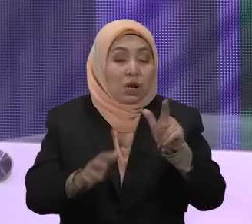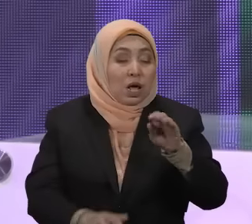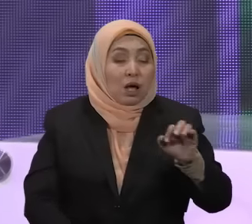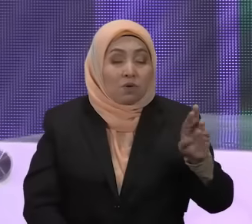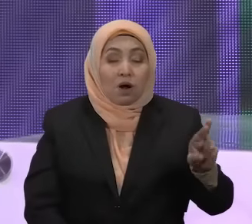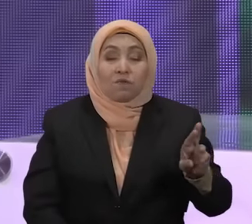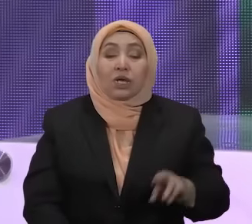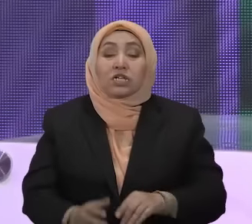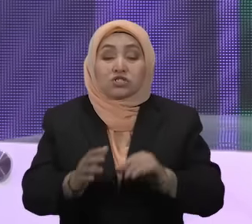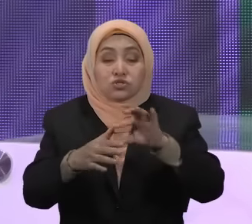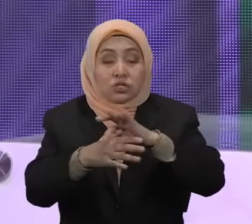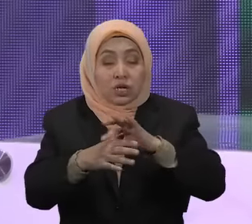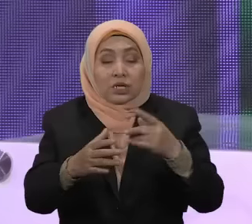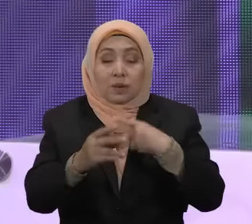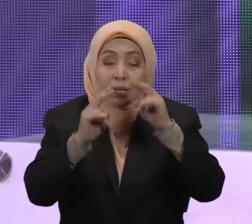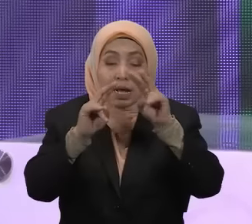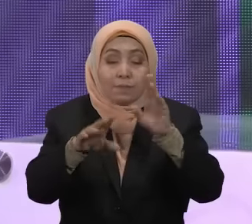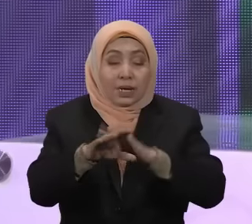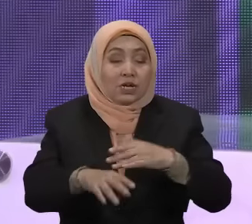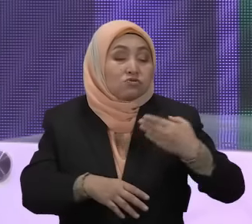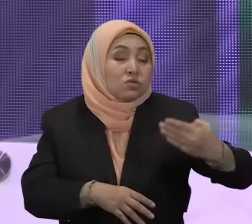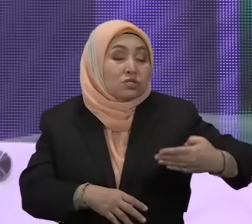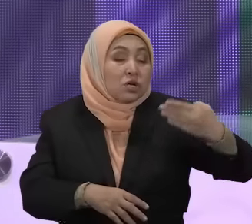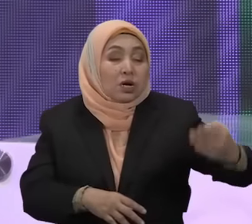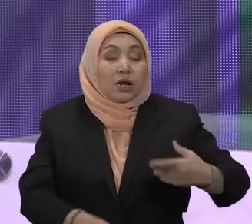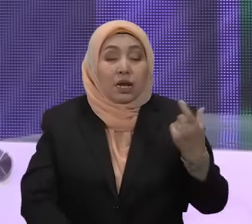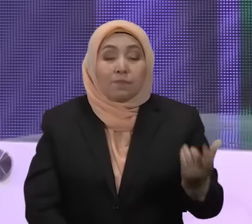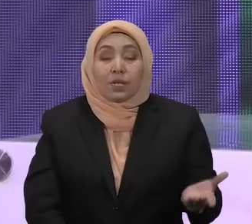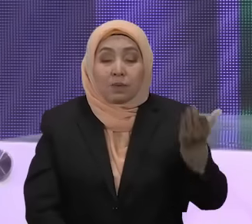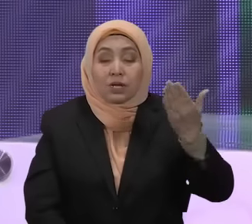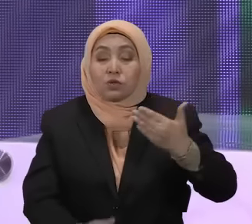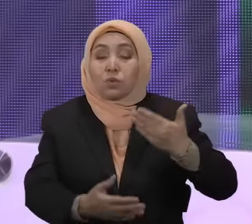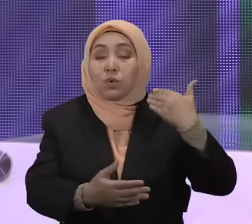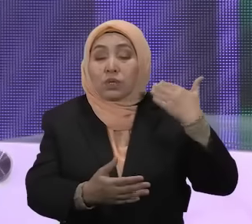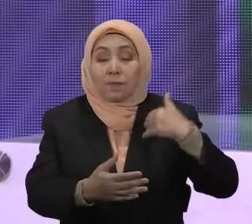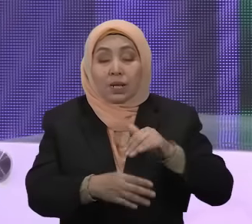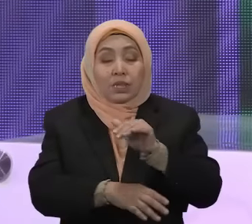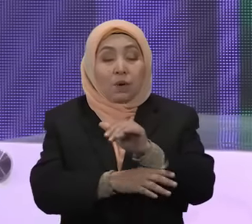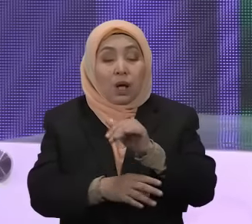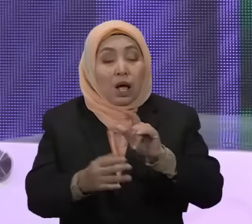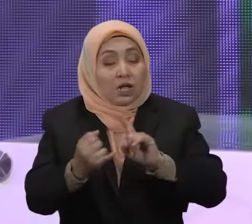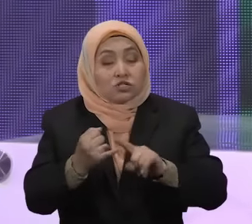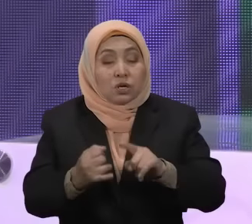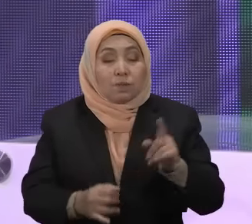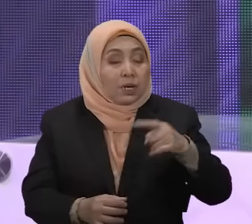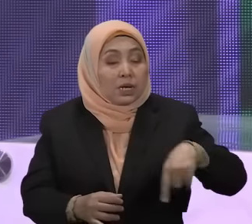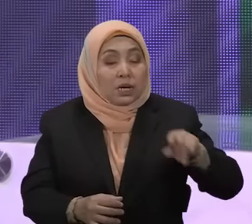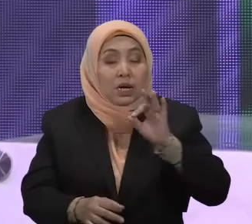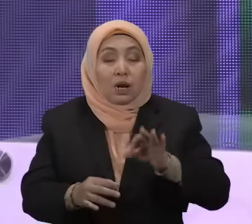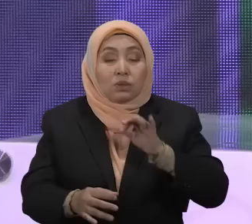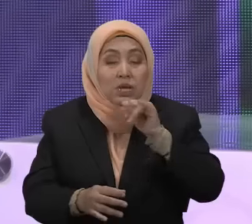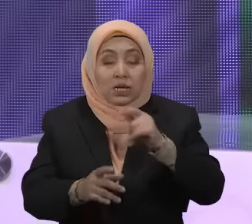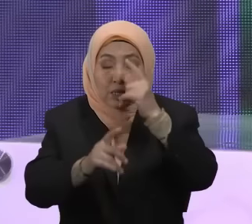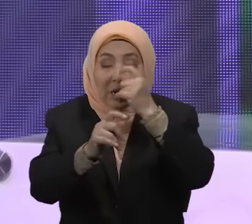Al-A'raf isinya. Dan apabila kita melihat kepada sejarah nabi-nabi sebelum ini, bila mereka berdakwah, akhirnya mereka kalau